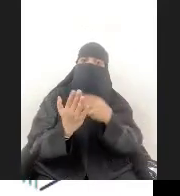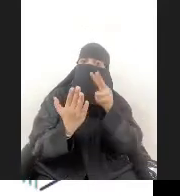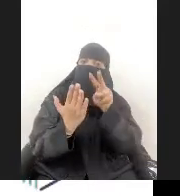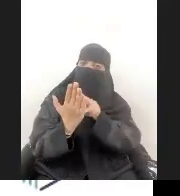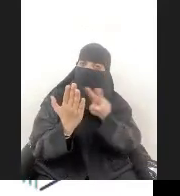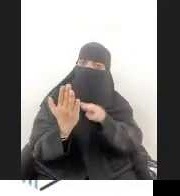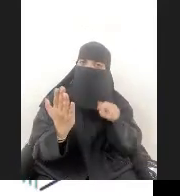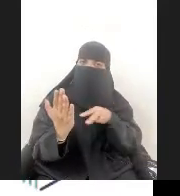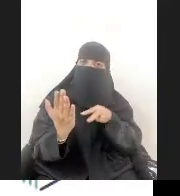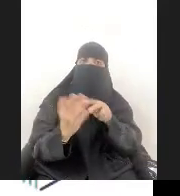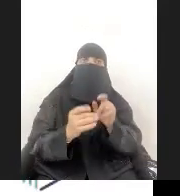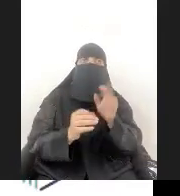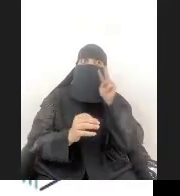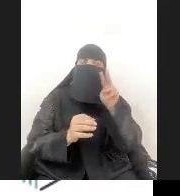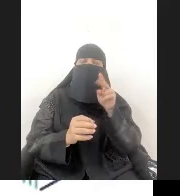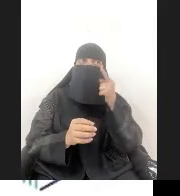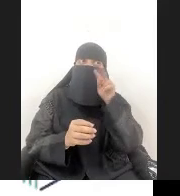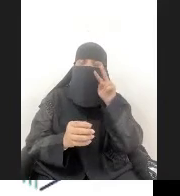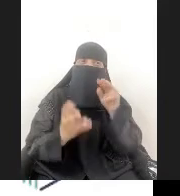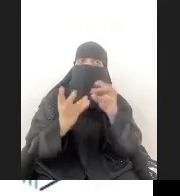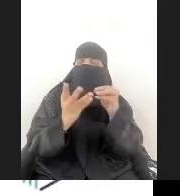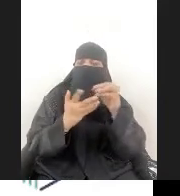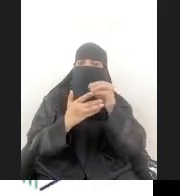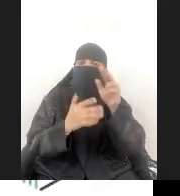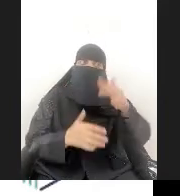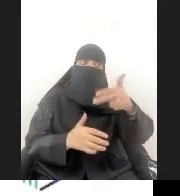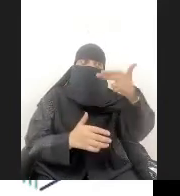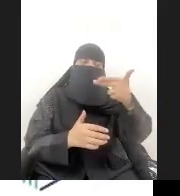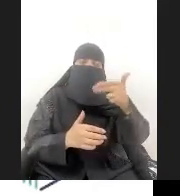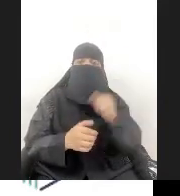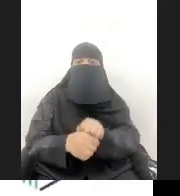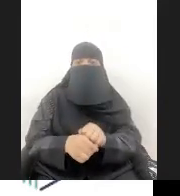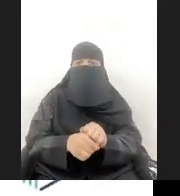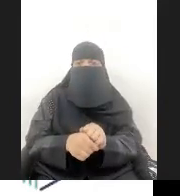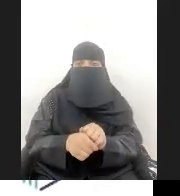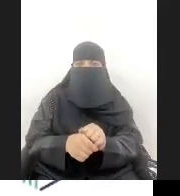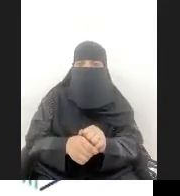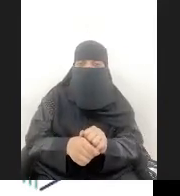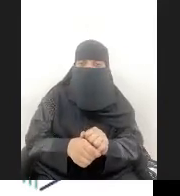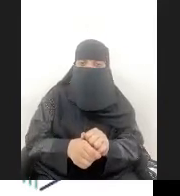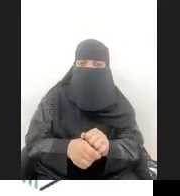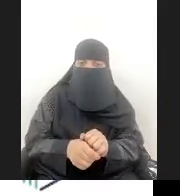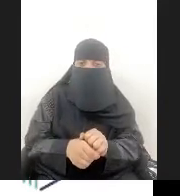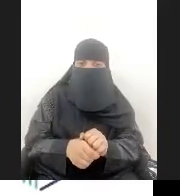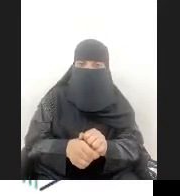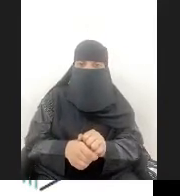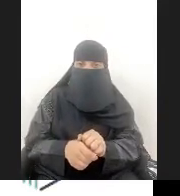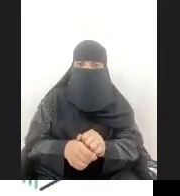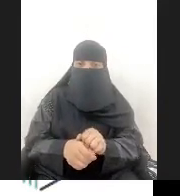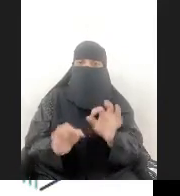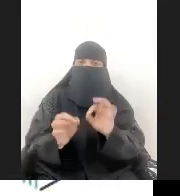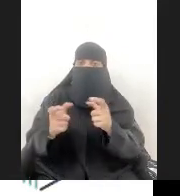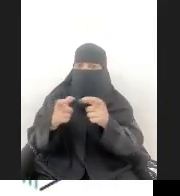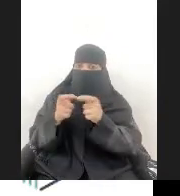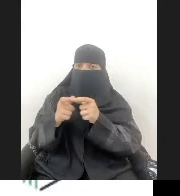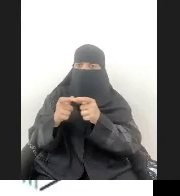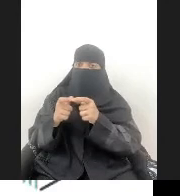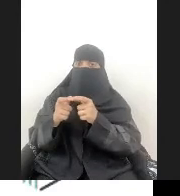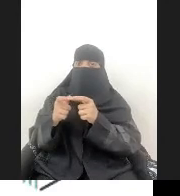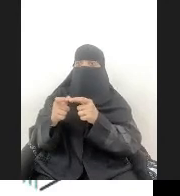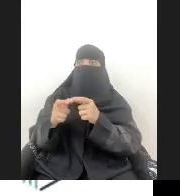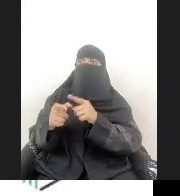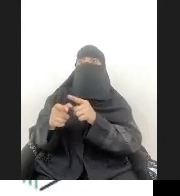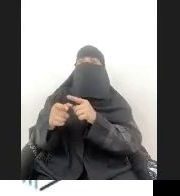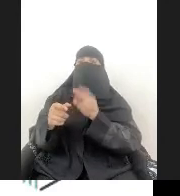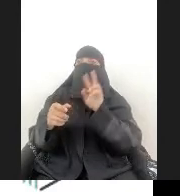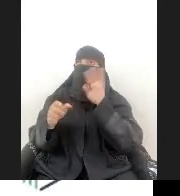خطوات وإجراءات وهكذا. ربما أنشئ مجموعات صغيرة فقط أن أنشئها وأقول تعملون على المشروع في البيت أو في